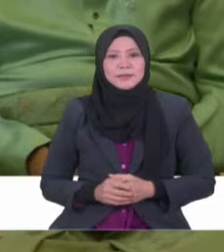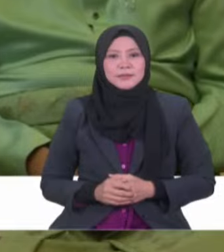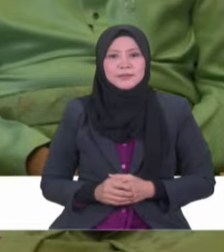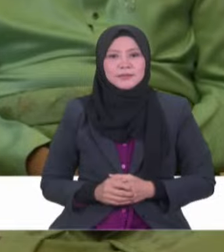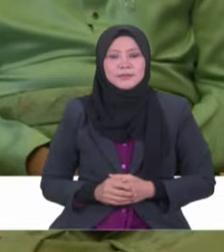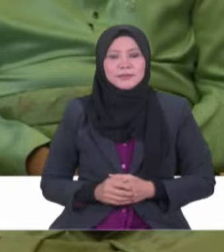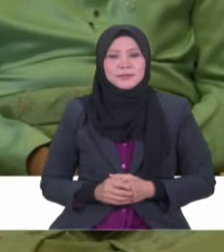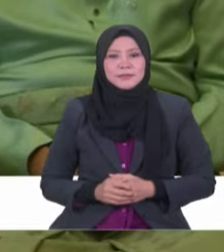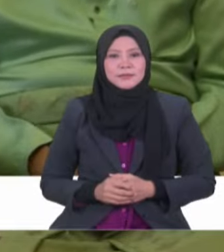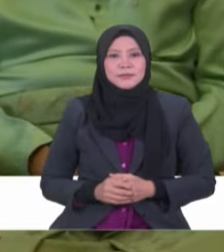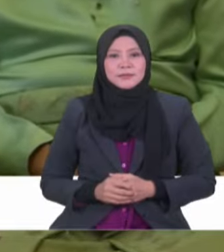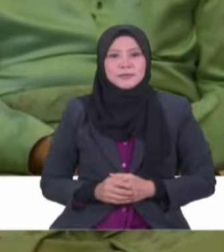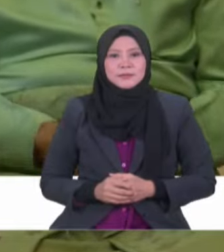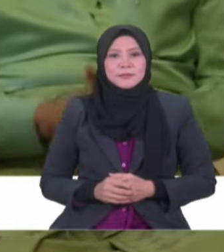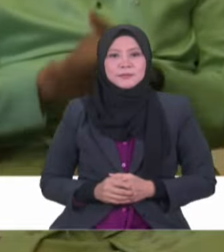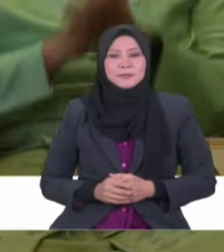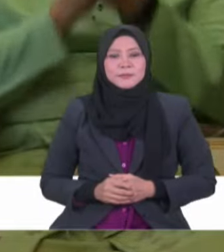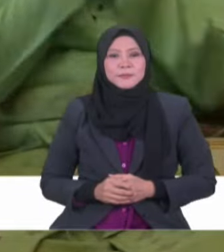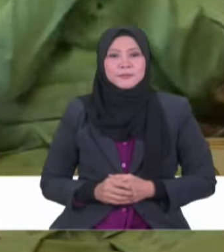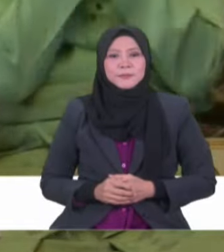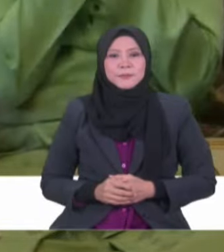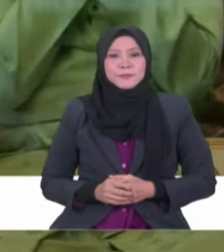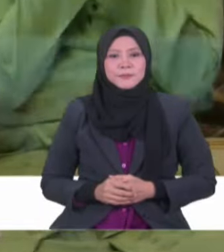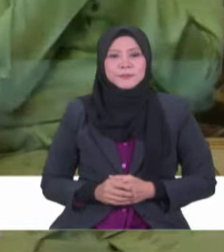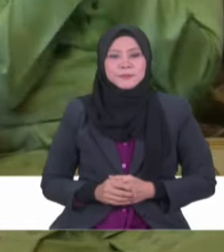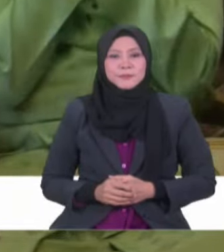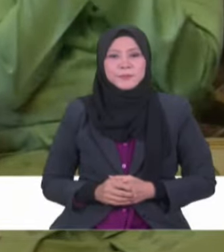Satu perkara yang agak